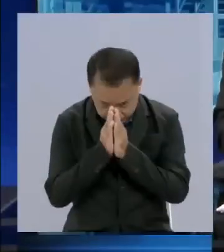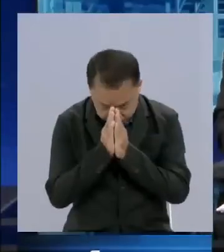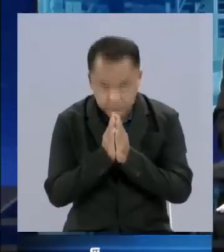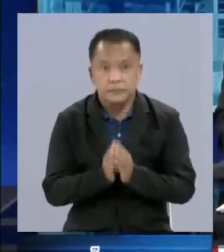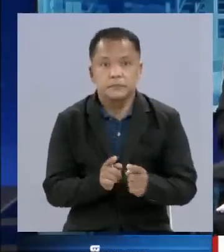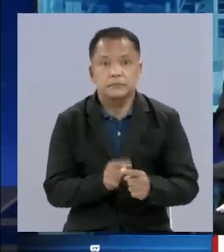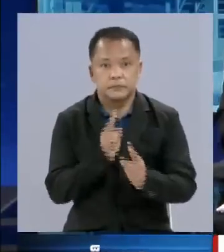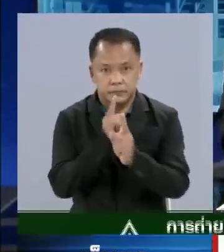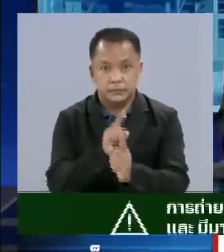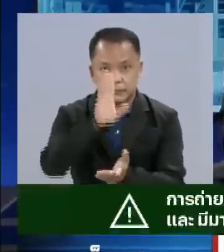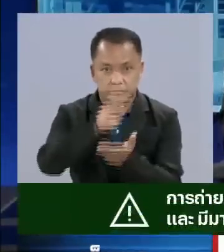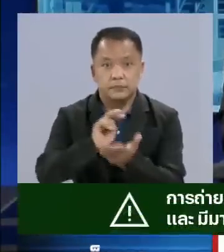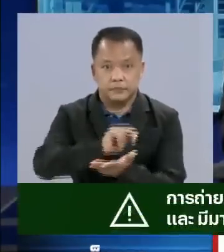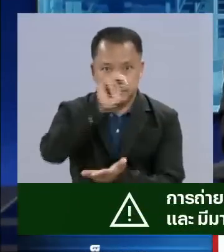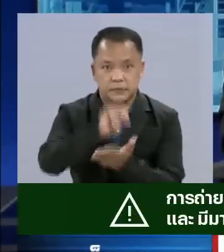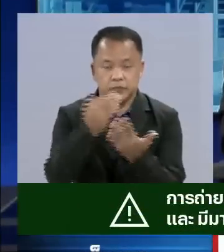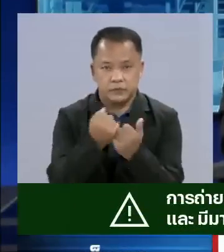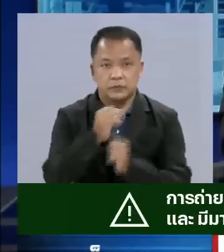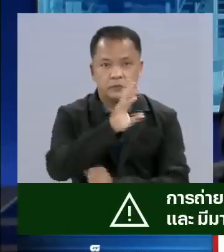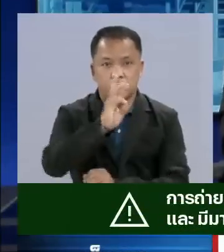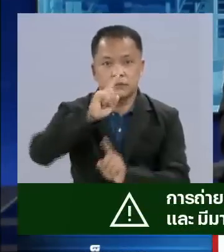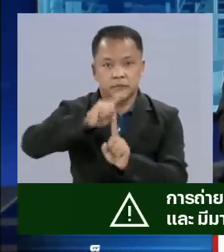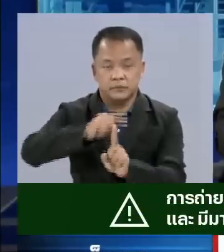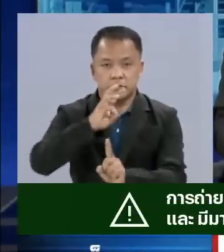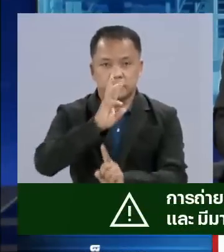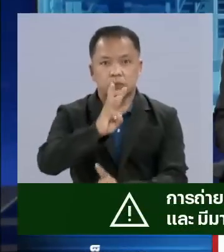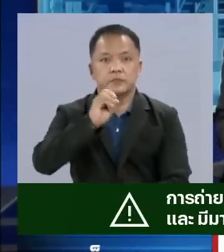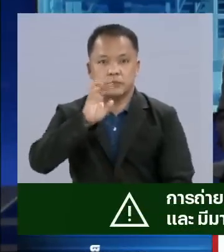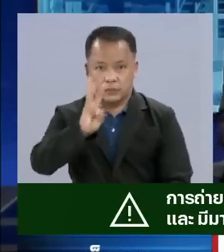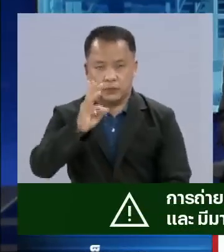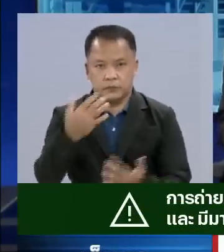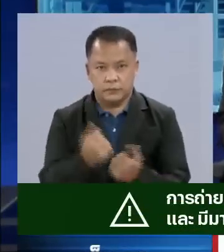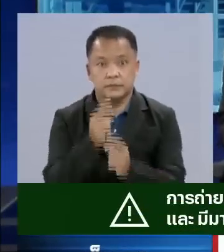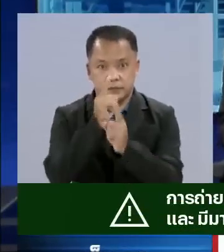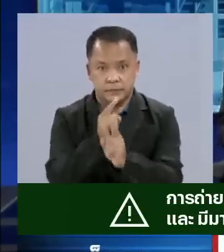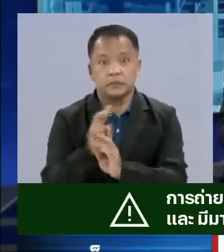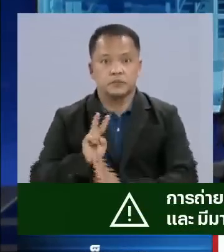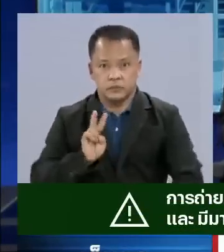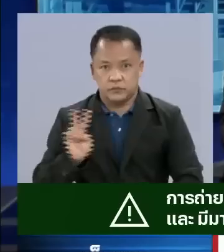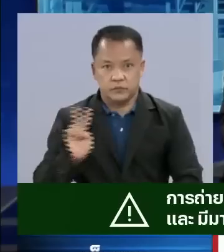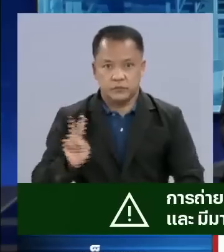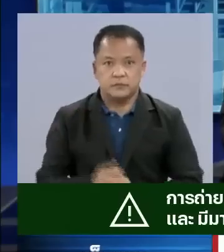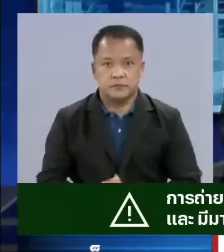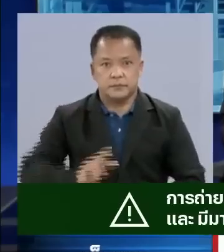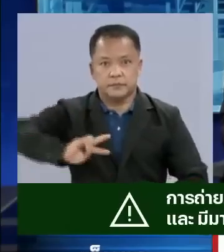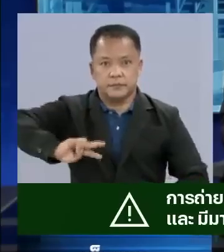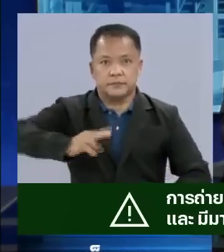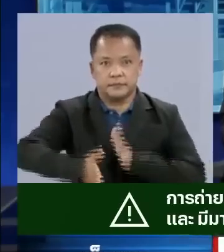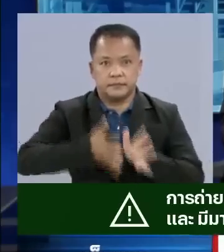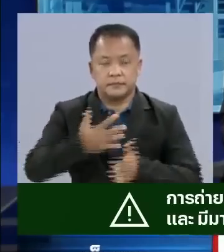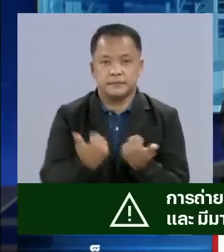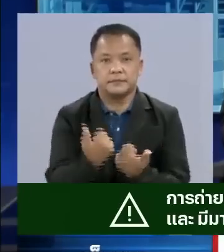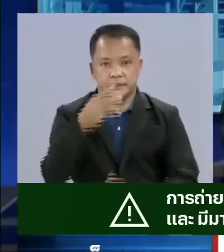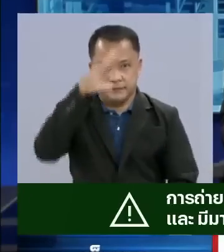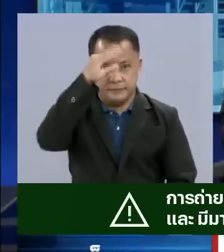วัสดีครับ สวัสดีครับติดตามเก็บตกจากเนชั่นนะครับวันนี้วันที่6มิถุนายน2566นะครับเช่นเคยนะครับอยู่กับผมณัฐตะคุณคุณยอดธีวัฒน์แล้วก็อาจารย์ล่ามภาษามือ